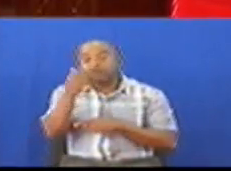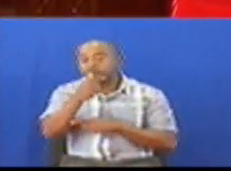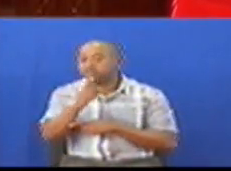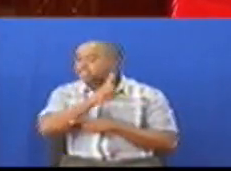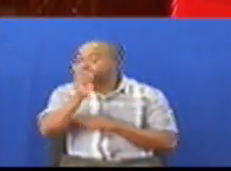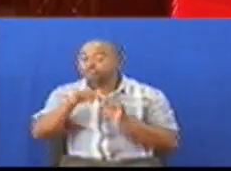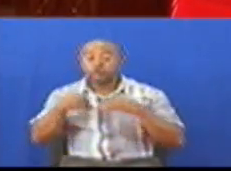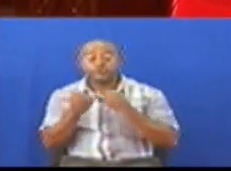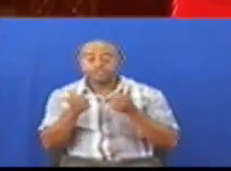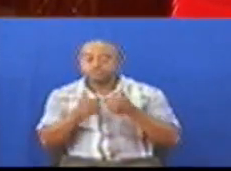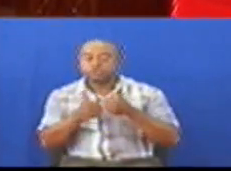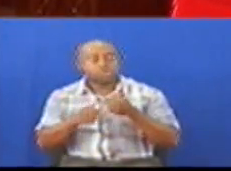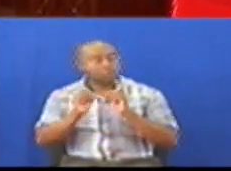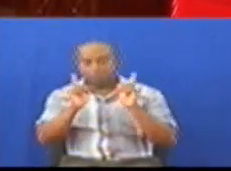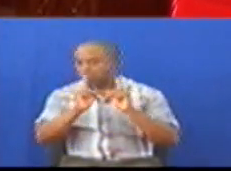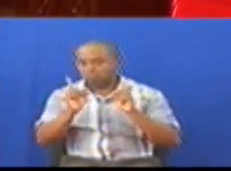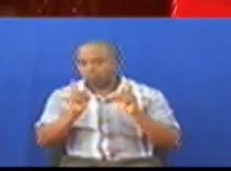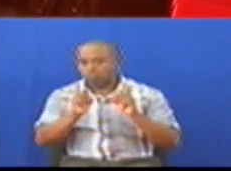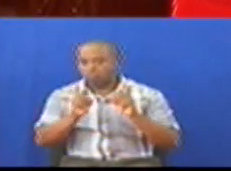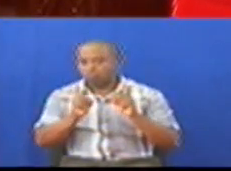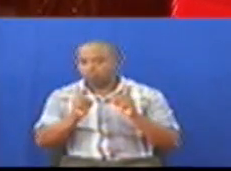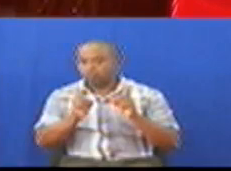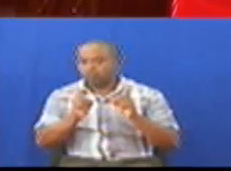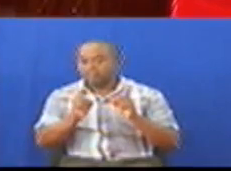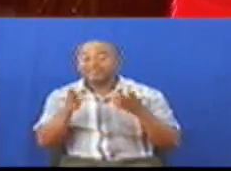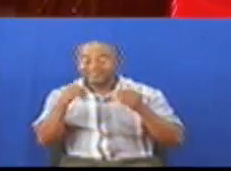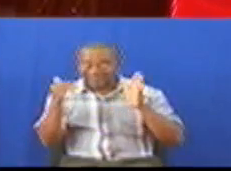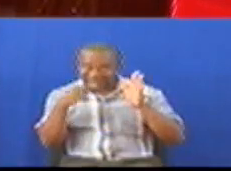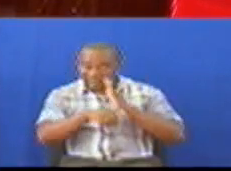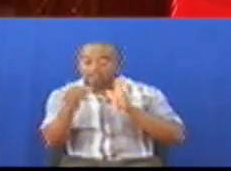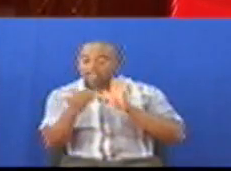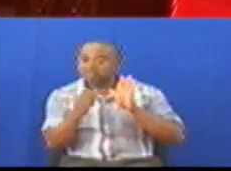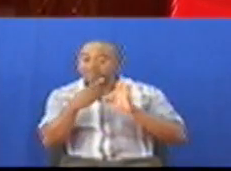taasisi inayojitegemea kama inavyotakiwa kuwa kwa mujibu wa katiba na sheria.